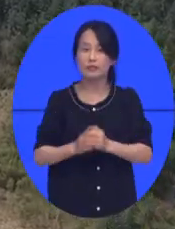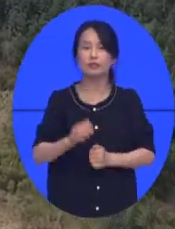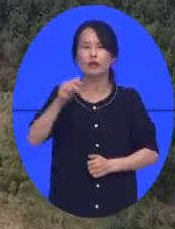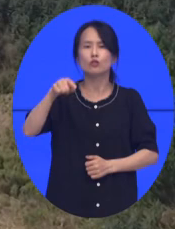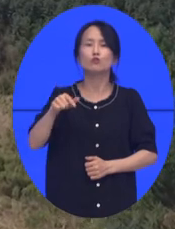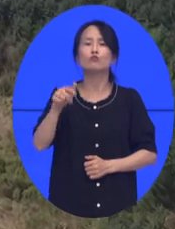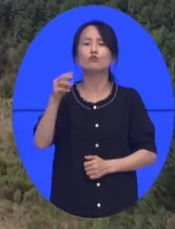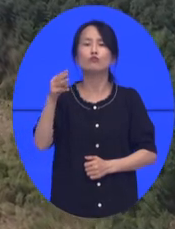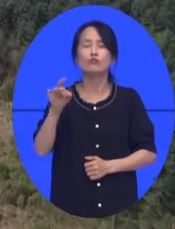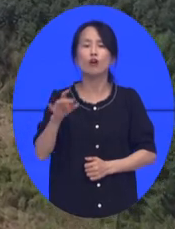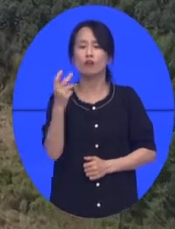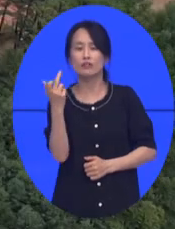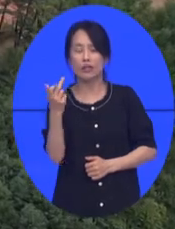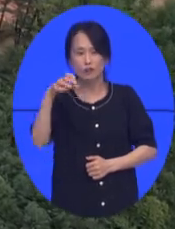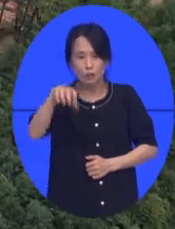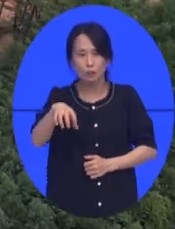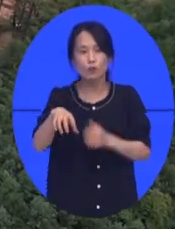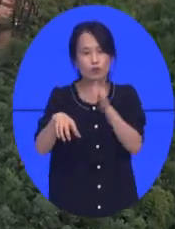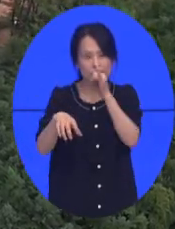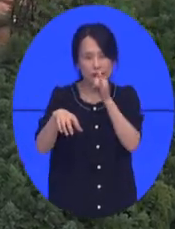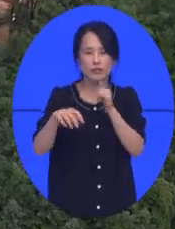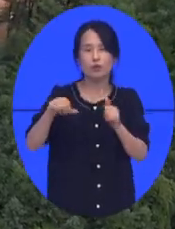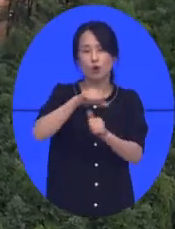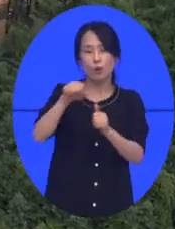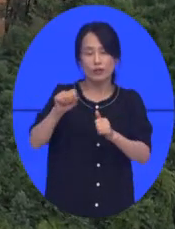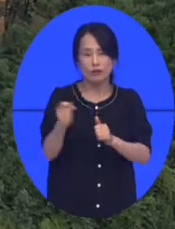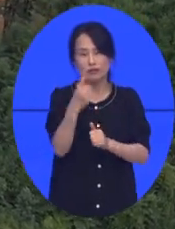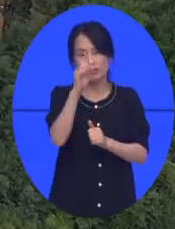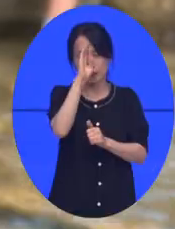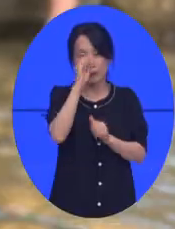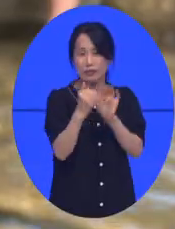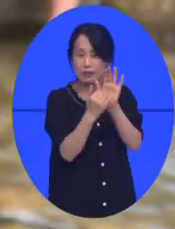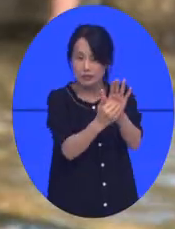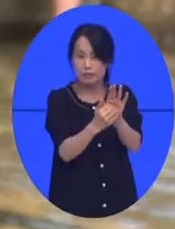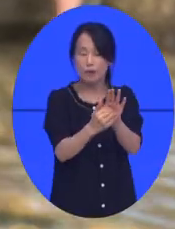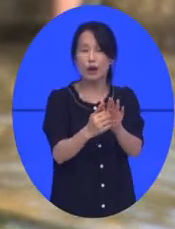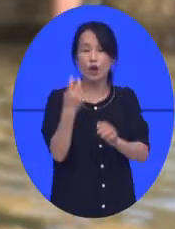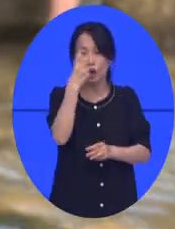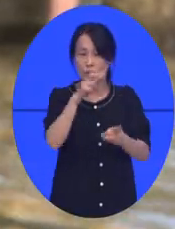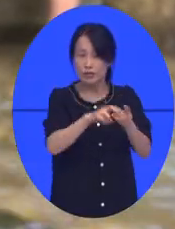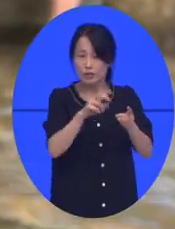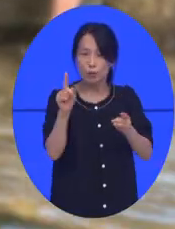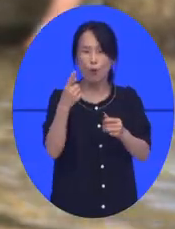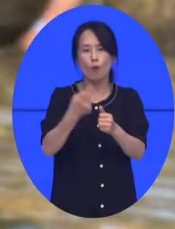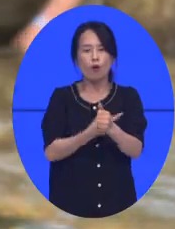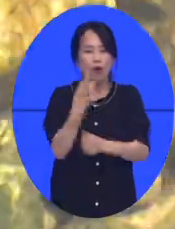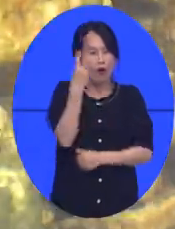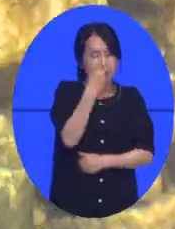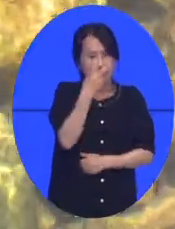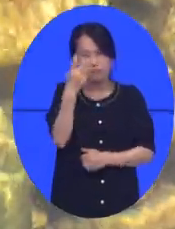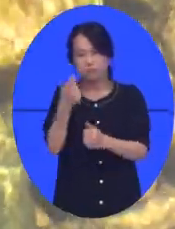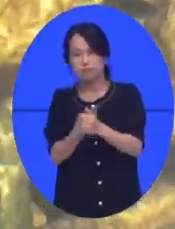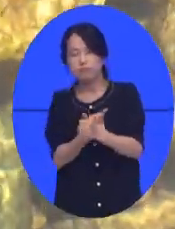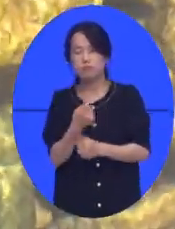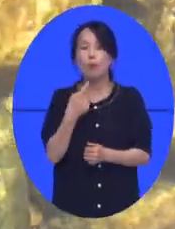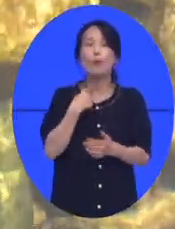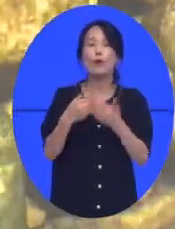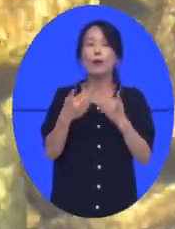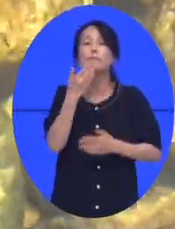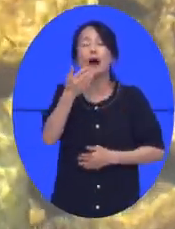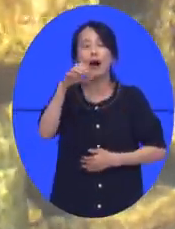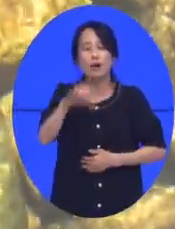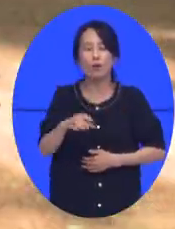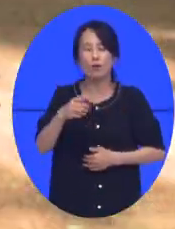충령산 휴양림에 위치한 가평군 환경성 질환 예방관리센터는 자연을 관찰하고 숲속 생태계를 체험할 수 있는